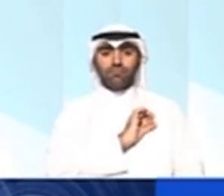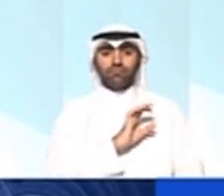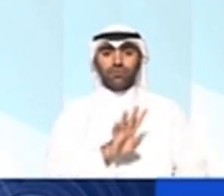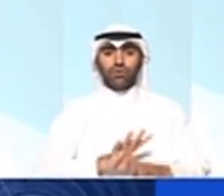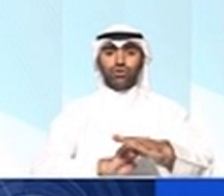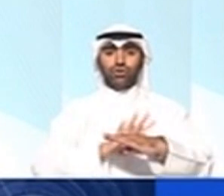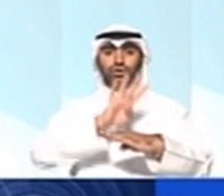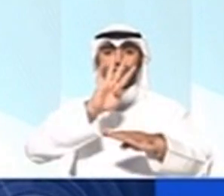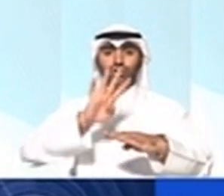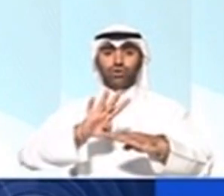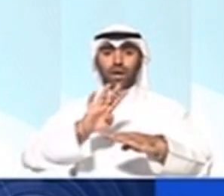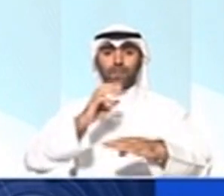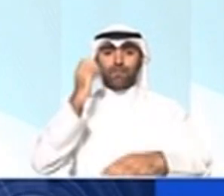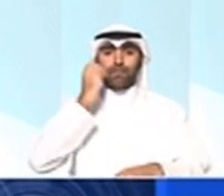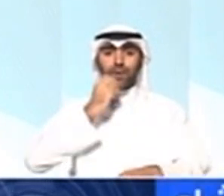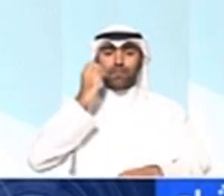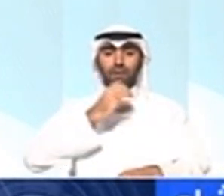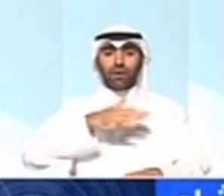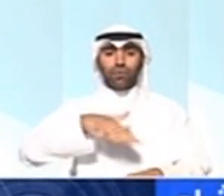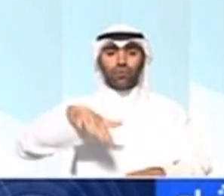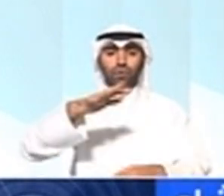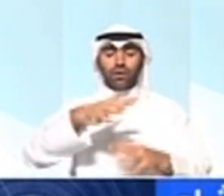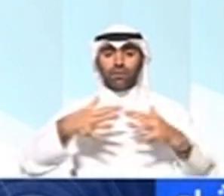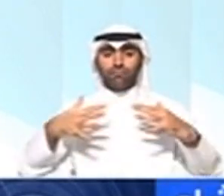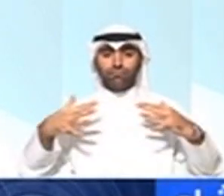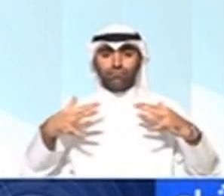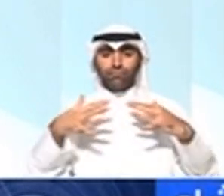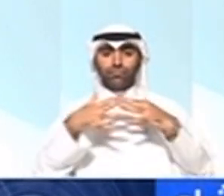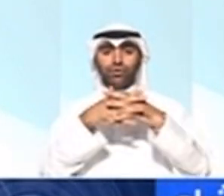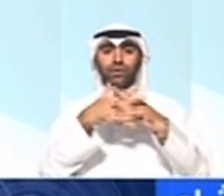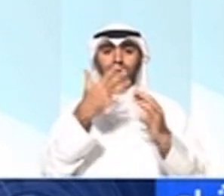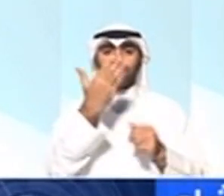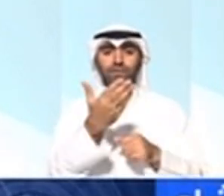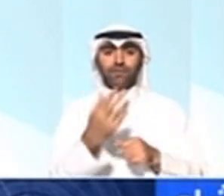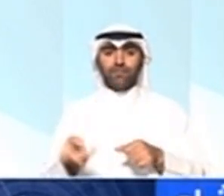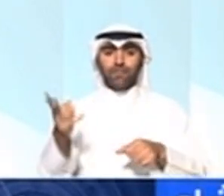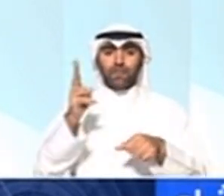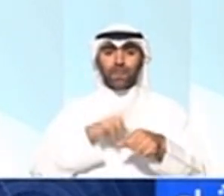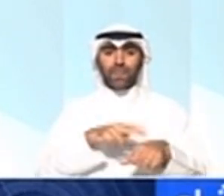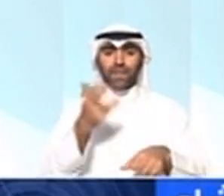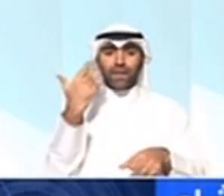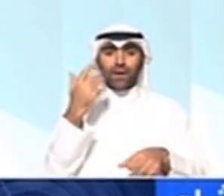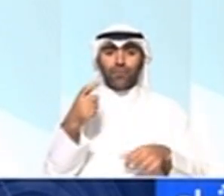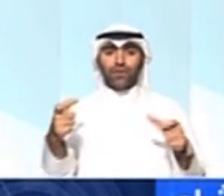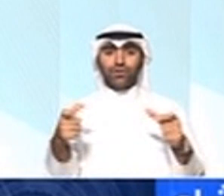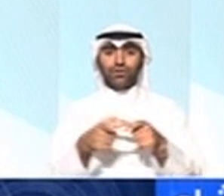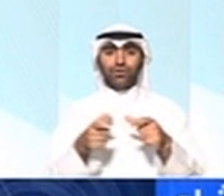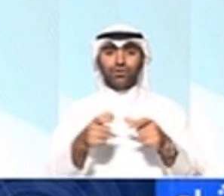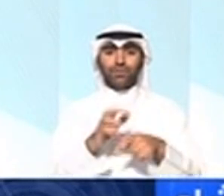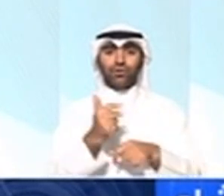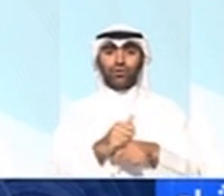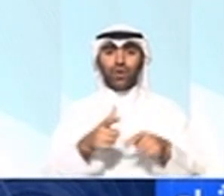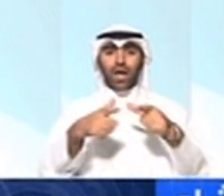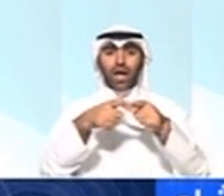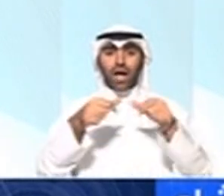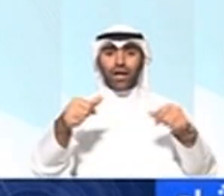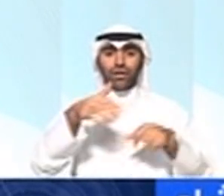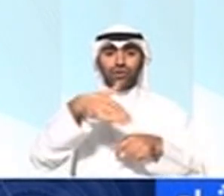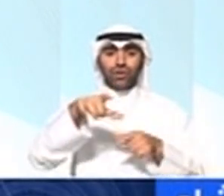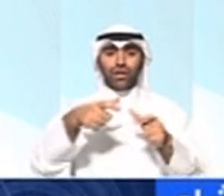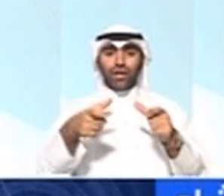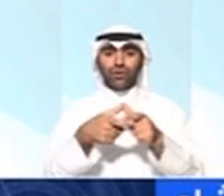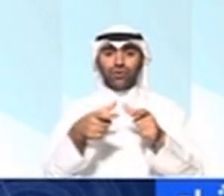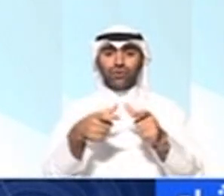عندما اقترح الشيخ زايد الله يرحمه على مجلس التعاون الخليجي بأن يأخذ فكرة